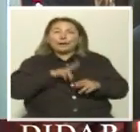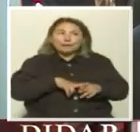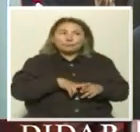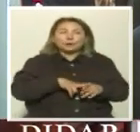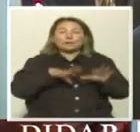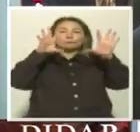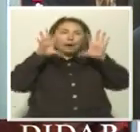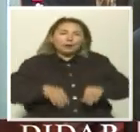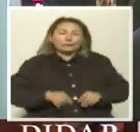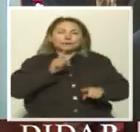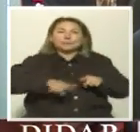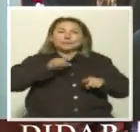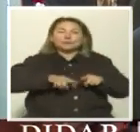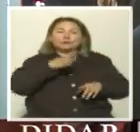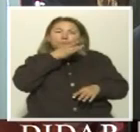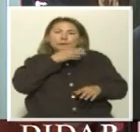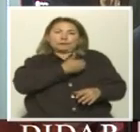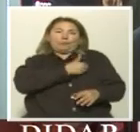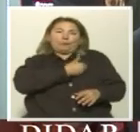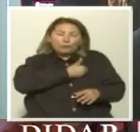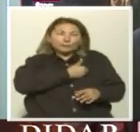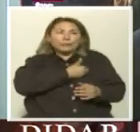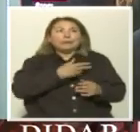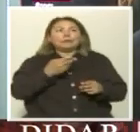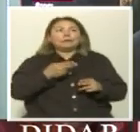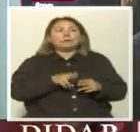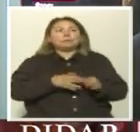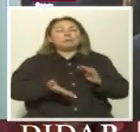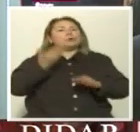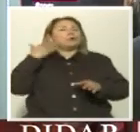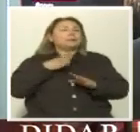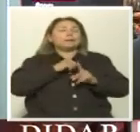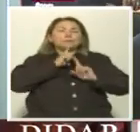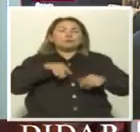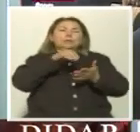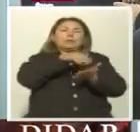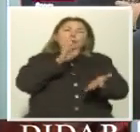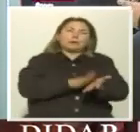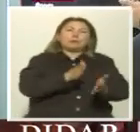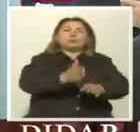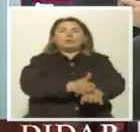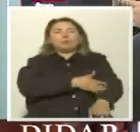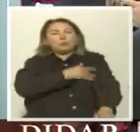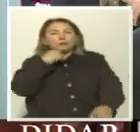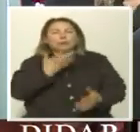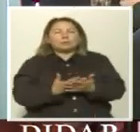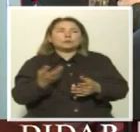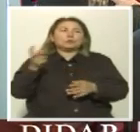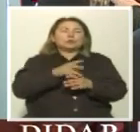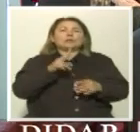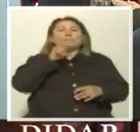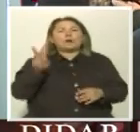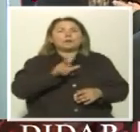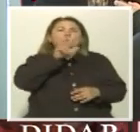барлығын тез-тез болғанын қалаймыз. Міне бұрынғыдай тіркеу стөліне келіп 2-3